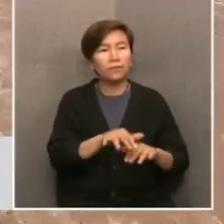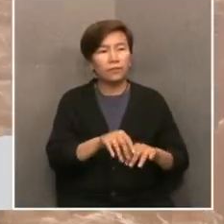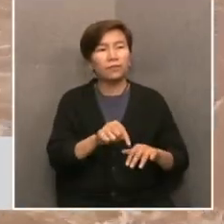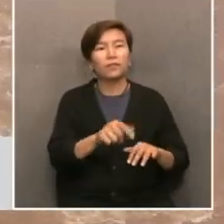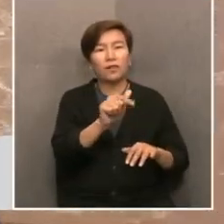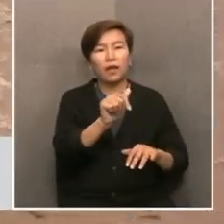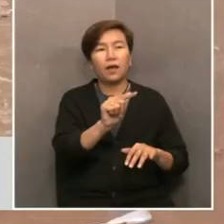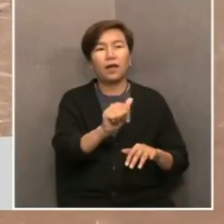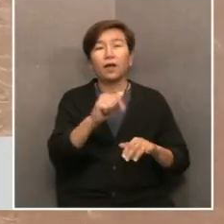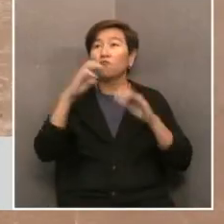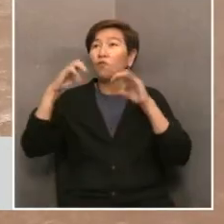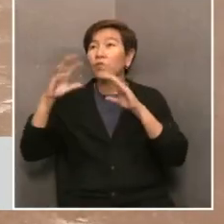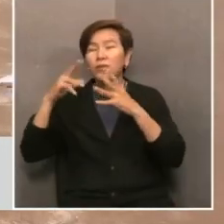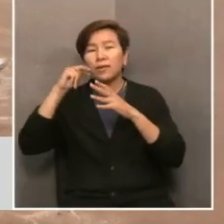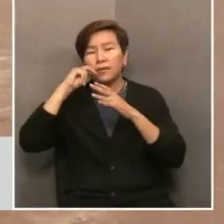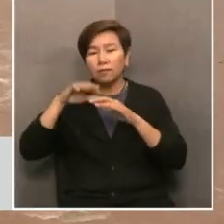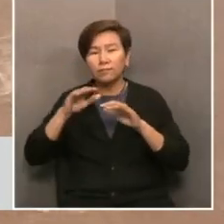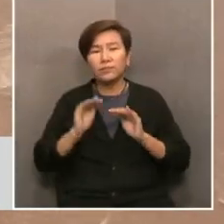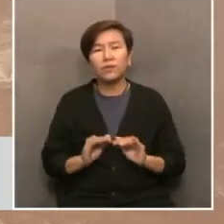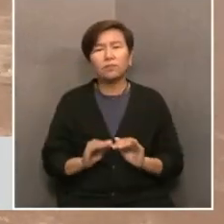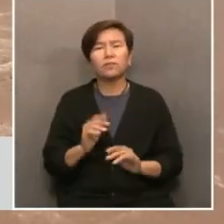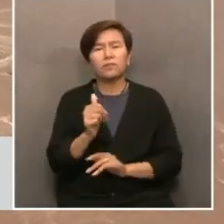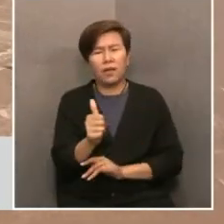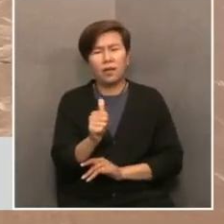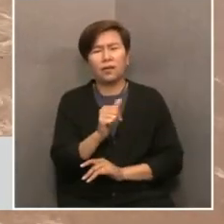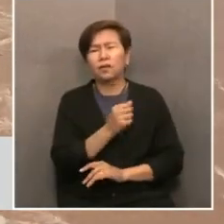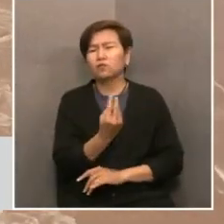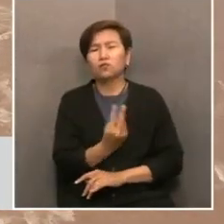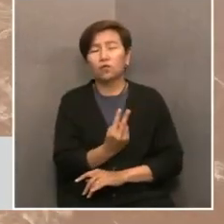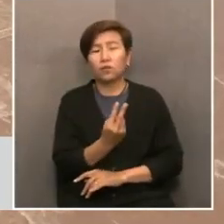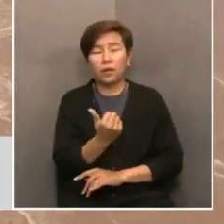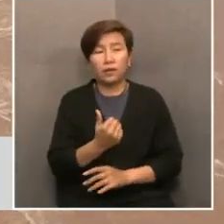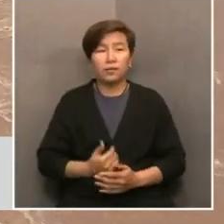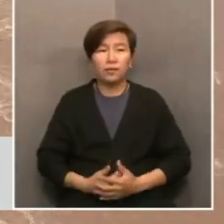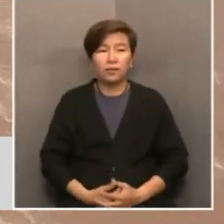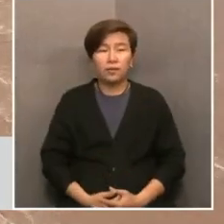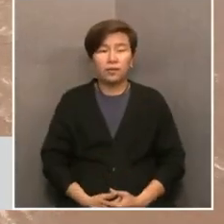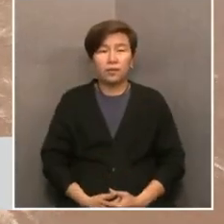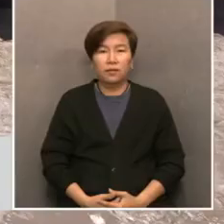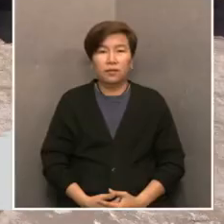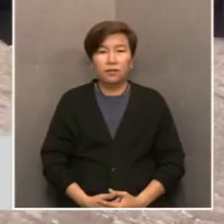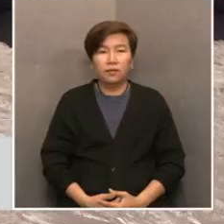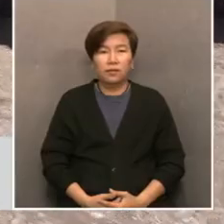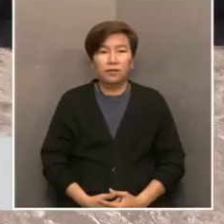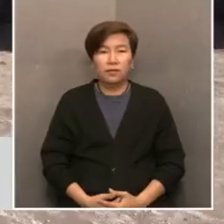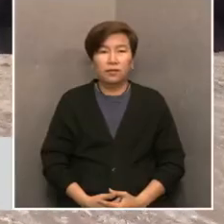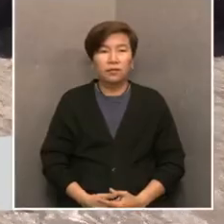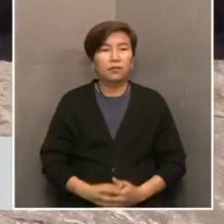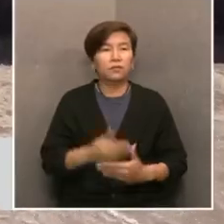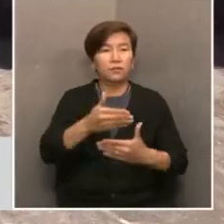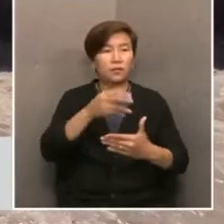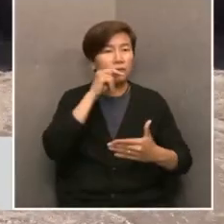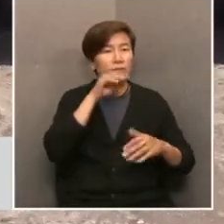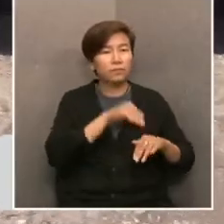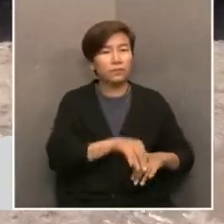จริงๆในเรื่องของพื้นที่ชลประทานที่ผ่านมาเราส่งน้ำนะครับทางชลประทานก็กรมชลประทานก็โอเคเรามีน้ำปุ๊บเราก็ส่งเข้าคลองไ